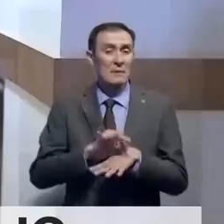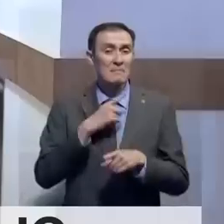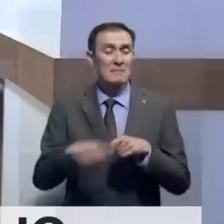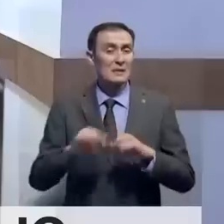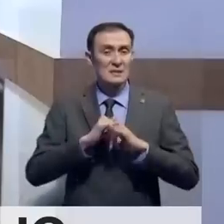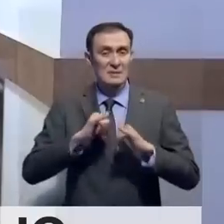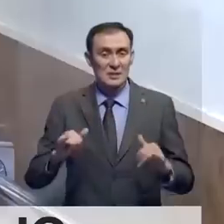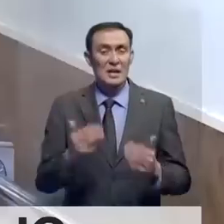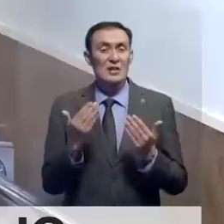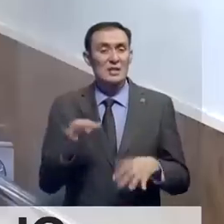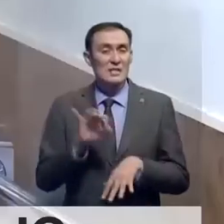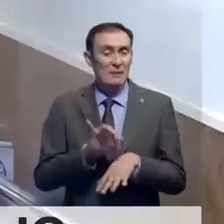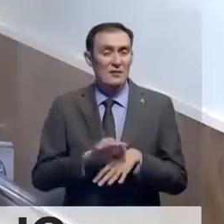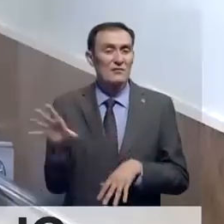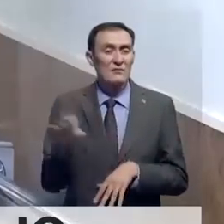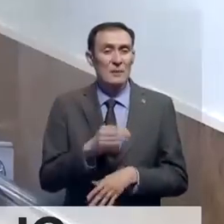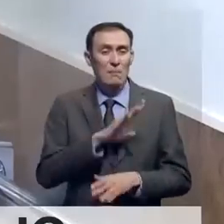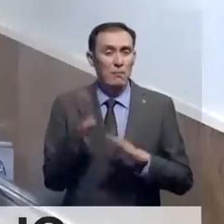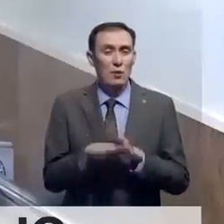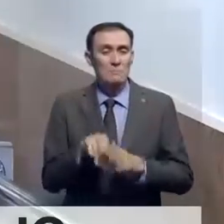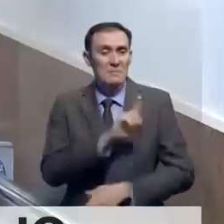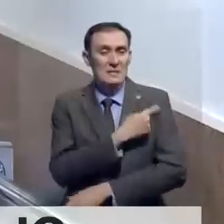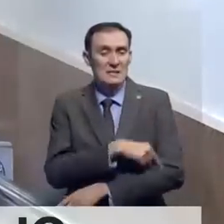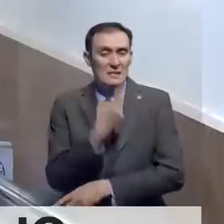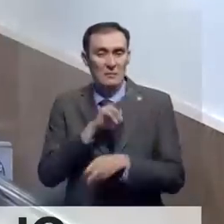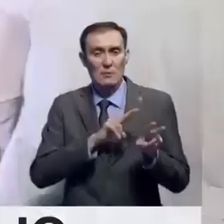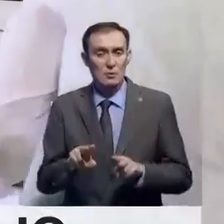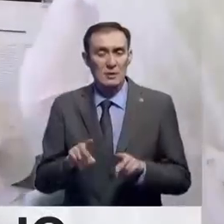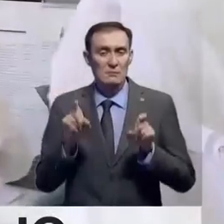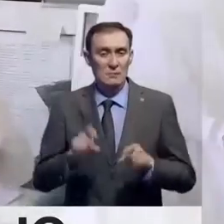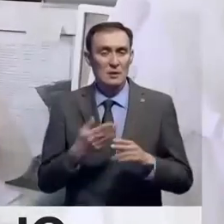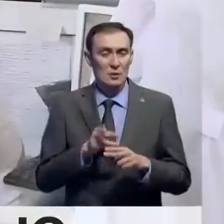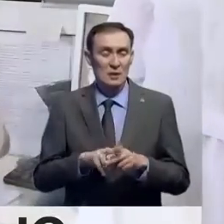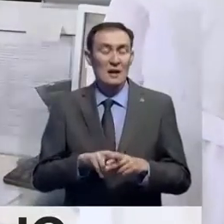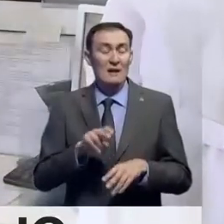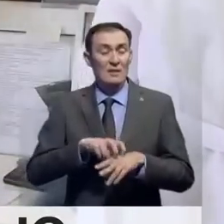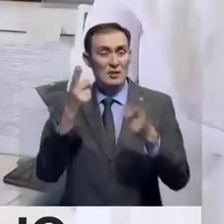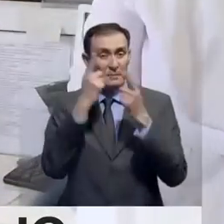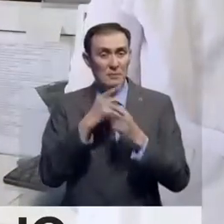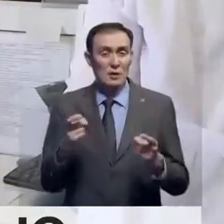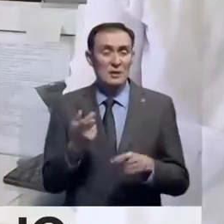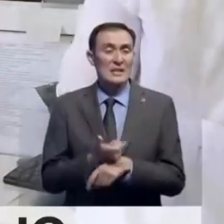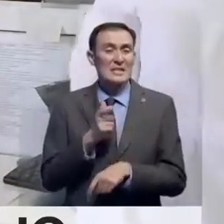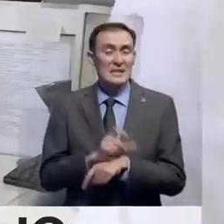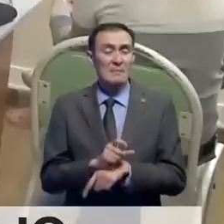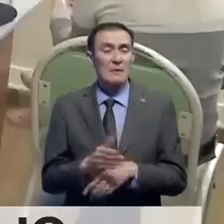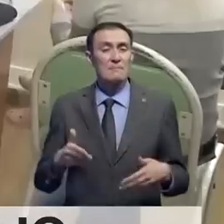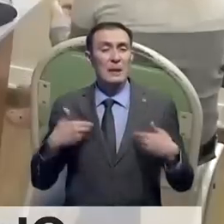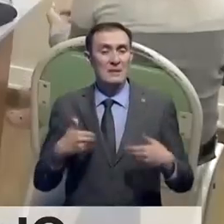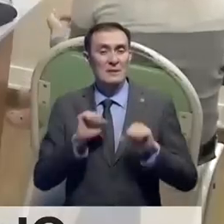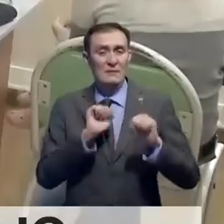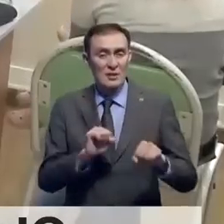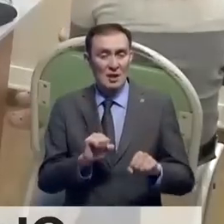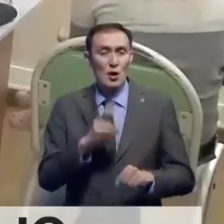быстро распространяется сейчас все заболевшие находятся под медицинским наблюдением врачи напоминают что самые действенные меры